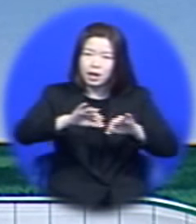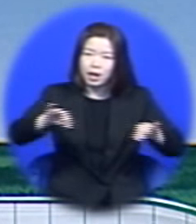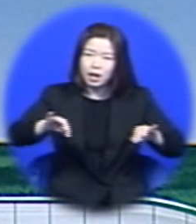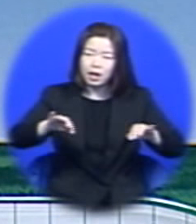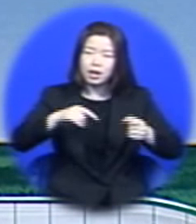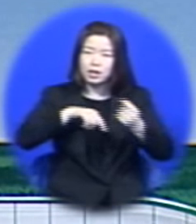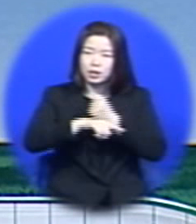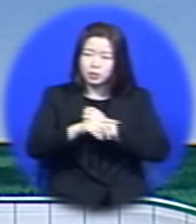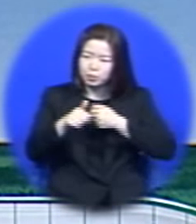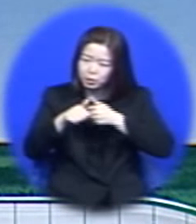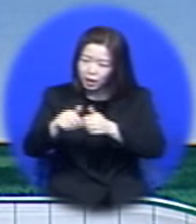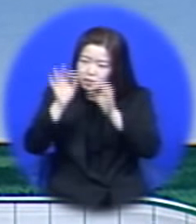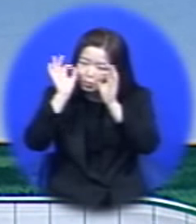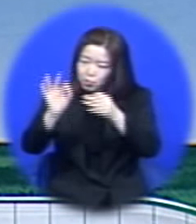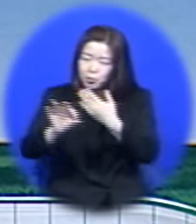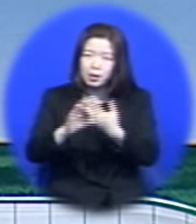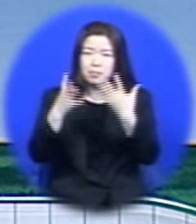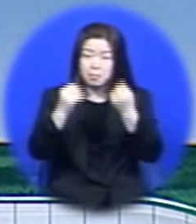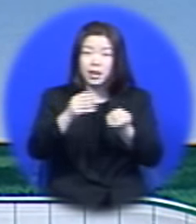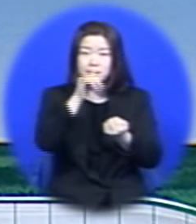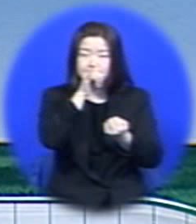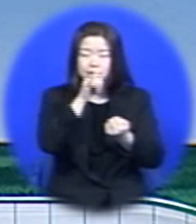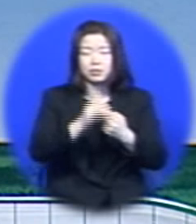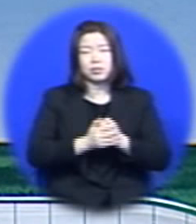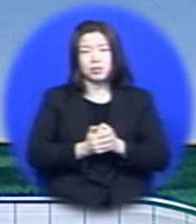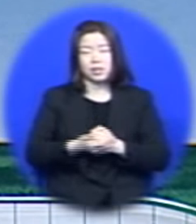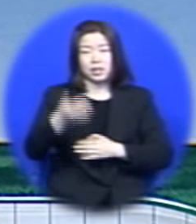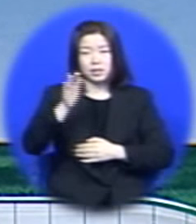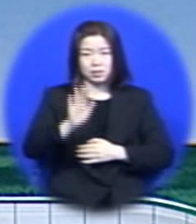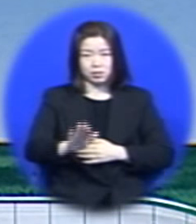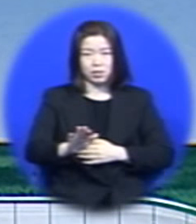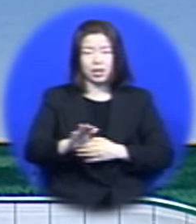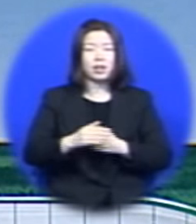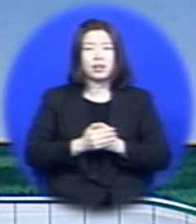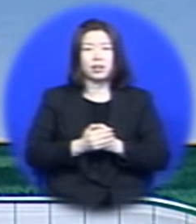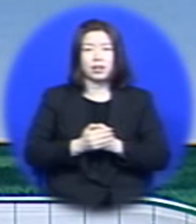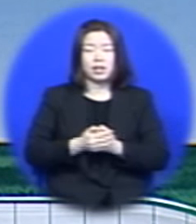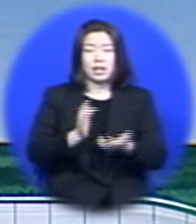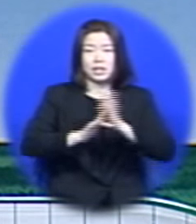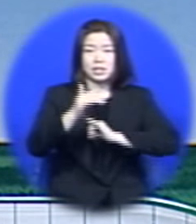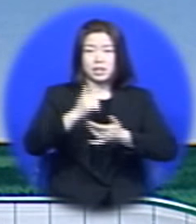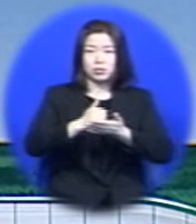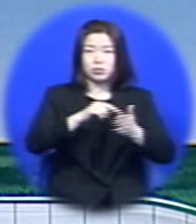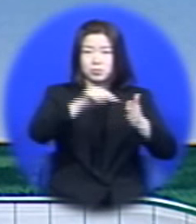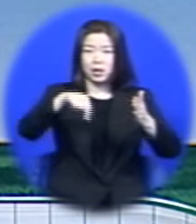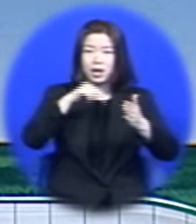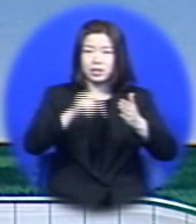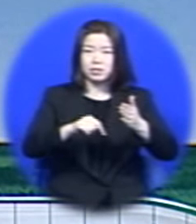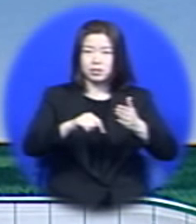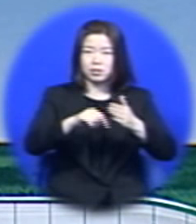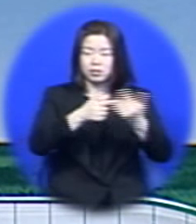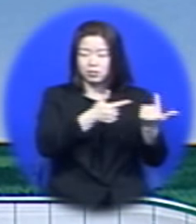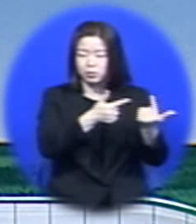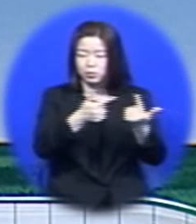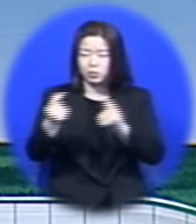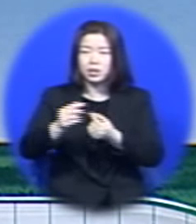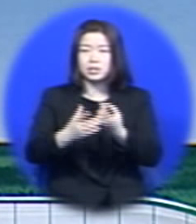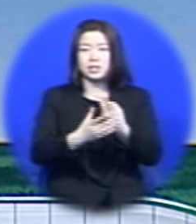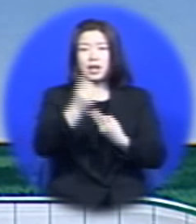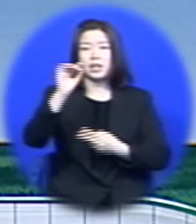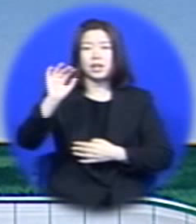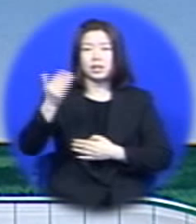따지면 수도 없이 많습니다. 그런데 예수님 안에서는 다 하나가 됩니다.